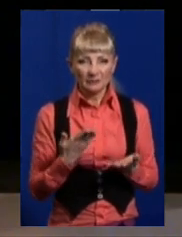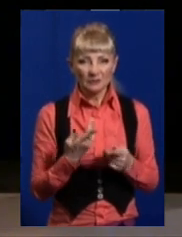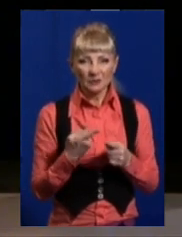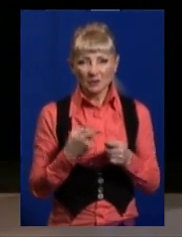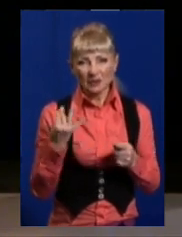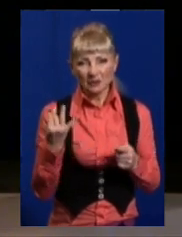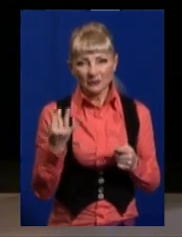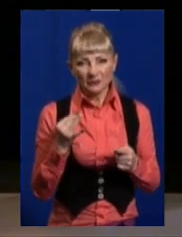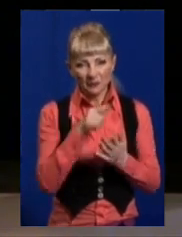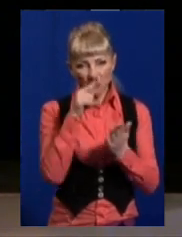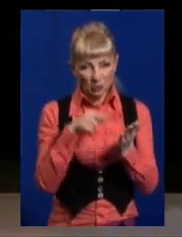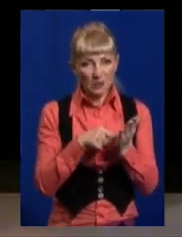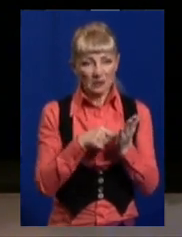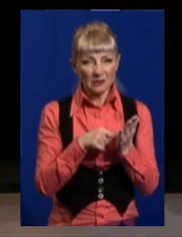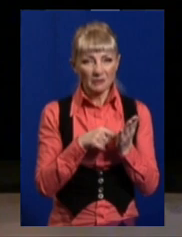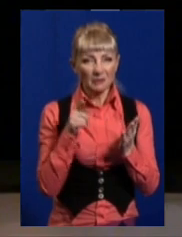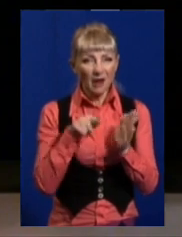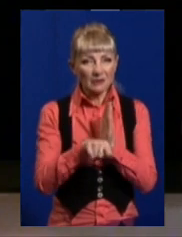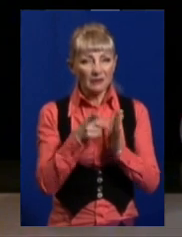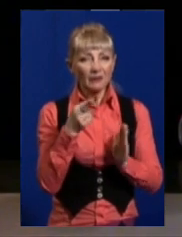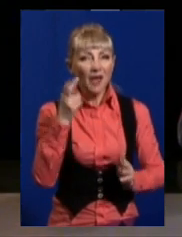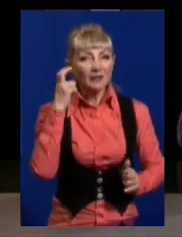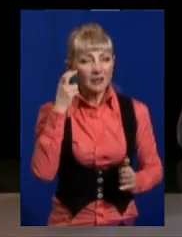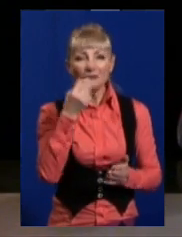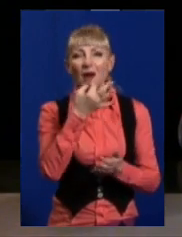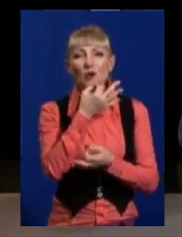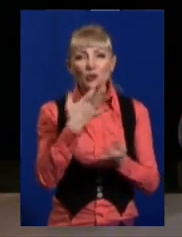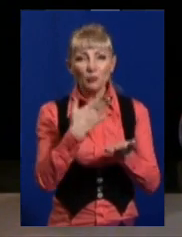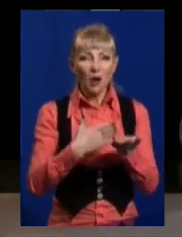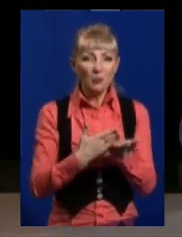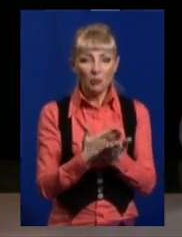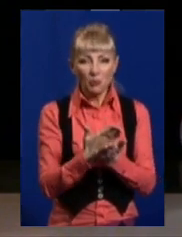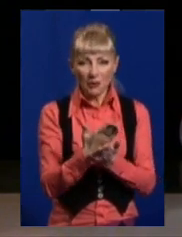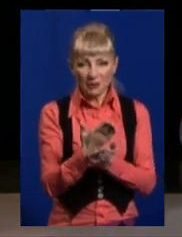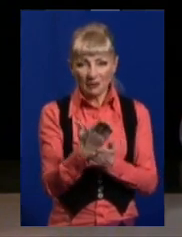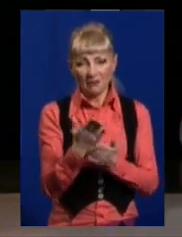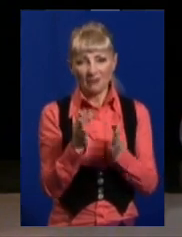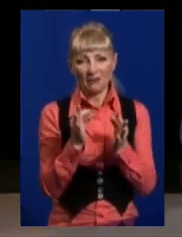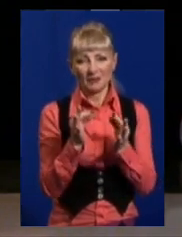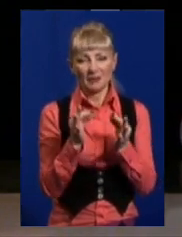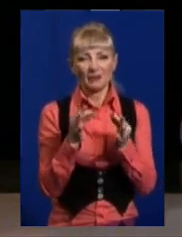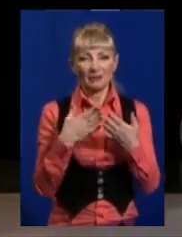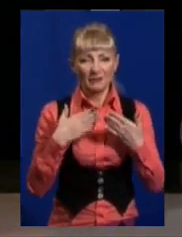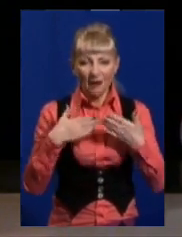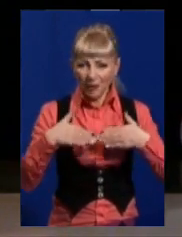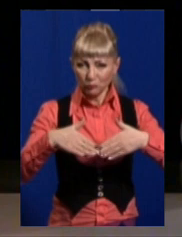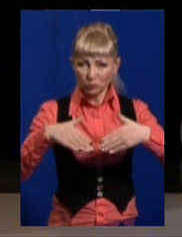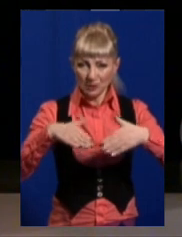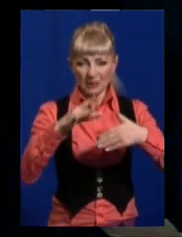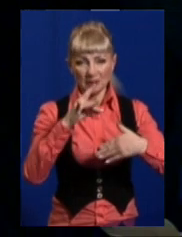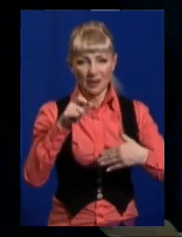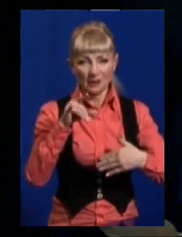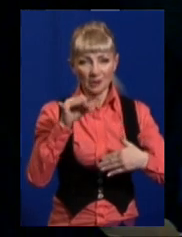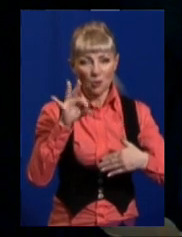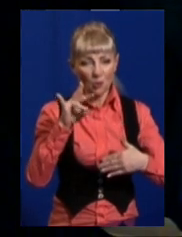для Києва будь-якого політичного кольору відпустити регіони і, скажімо так,